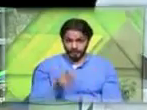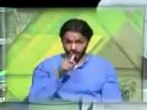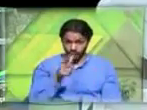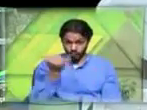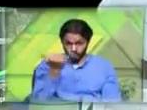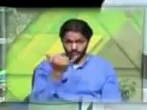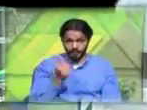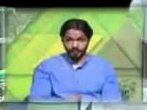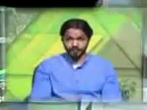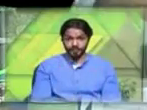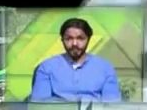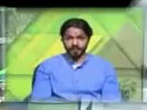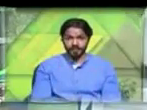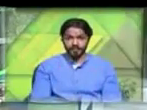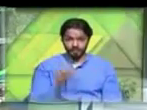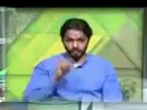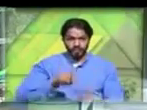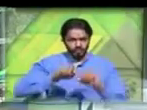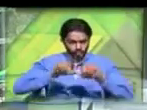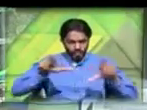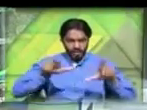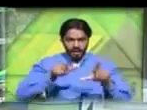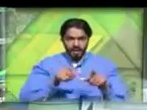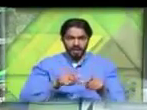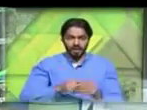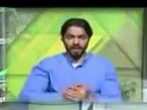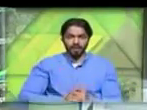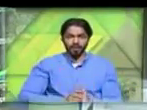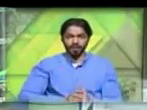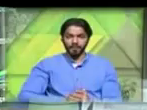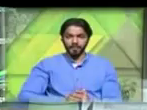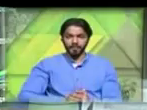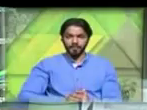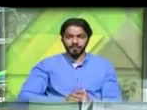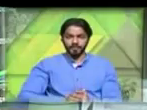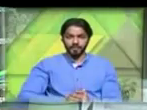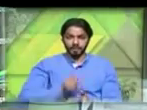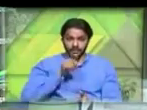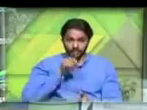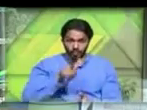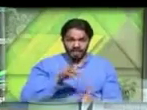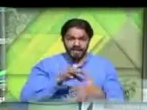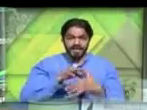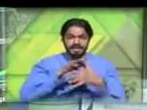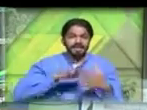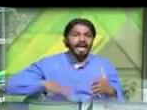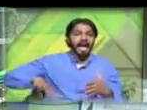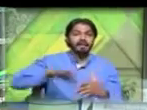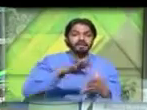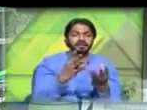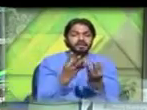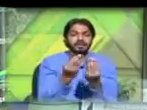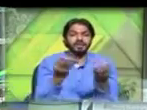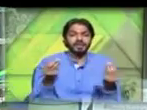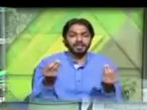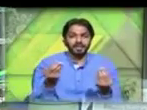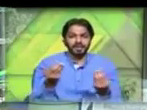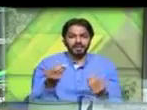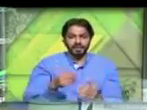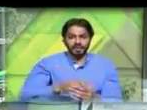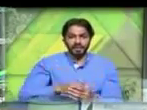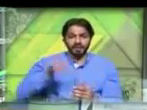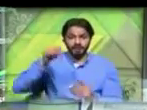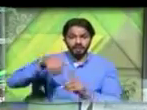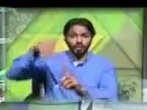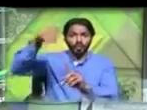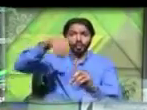نسمع الفقرة. طيب. ويتضح جدا كلام شيخ الإسلام. طيب. بيقول فإن أكثرهم قد صار لهم في ذلك